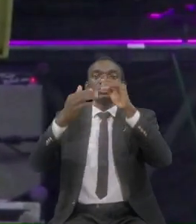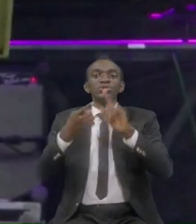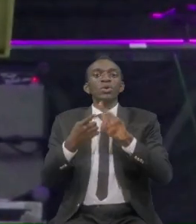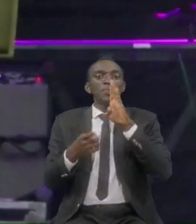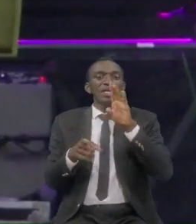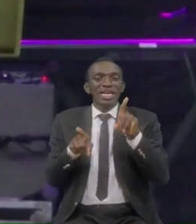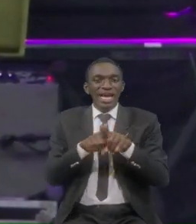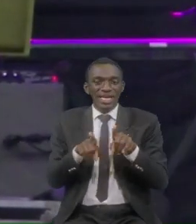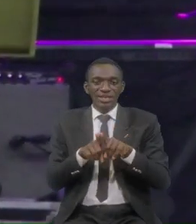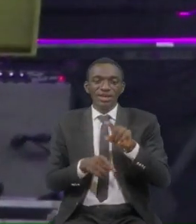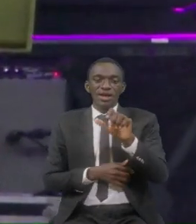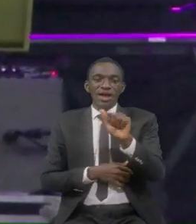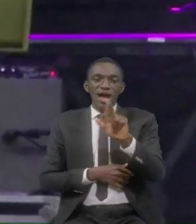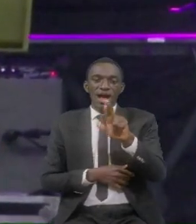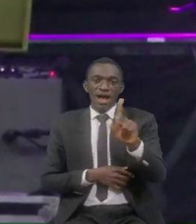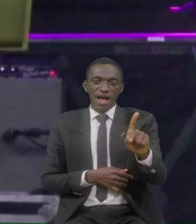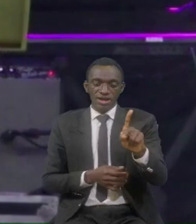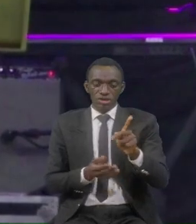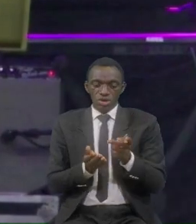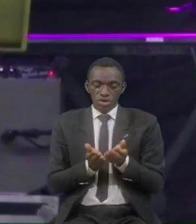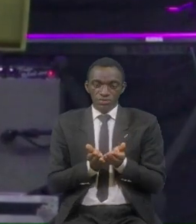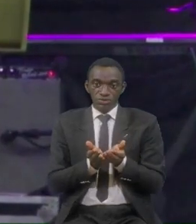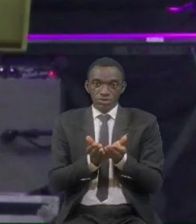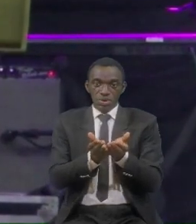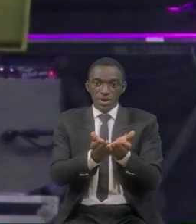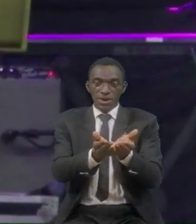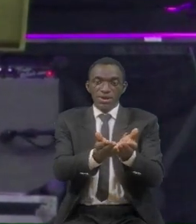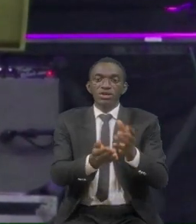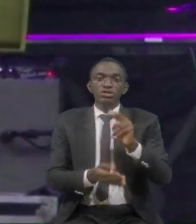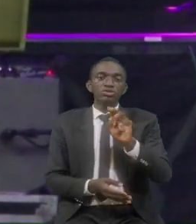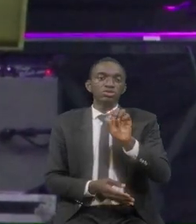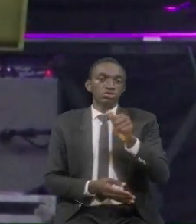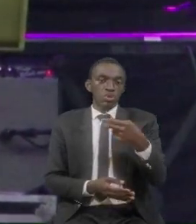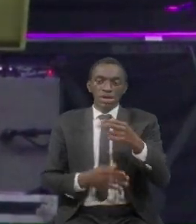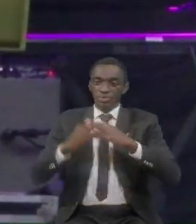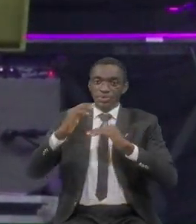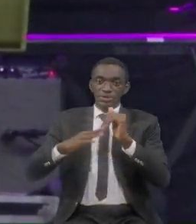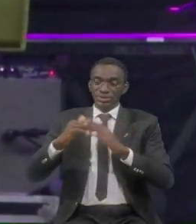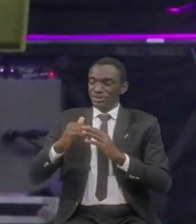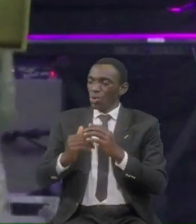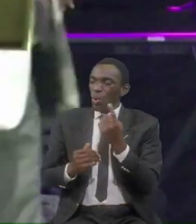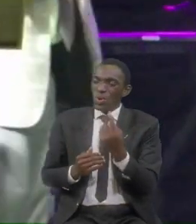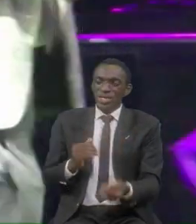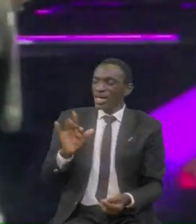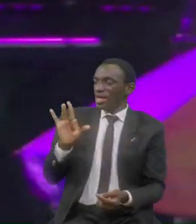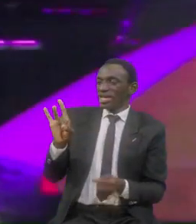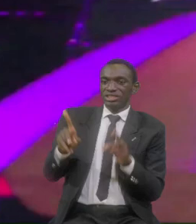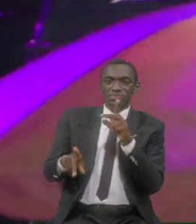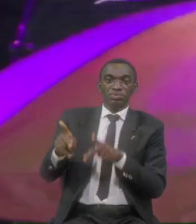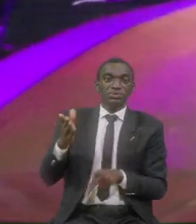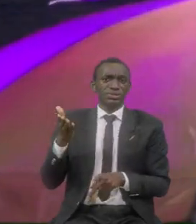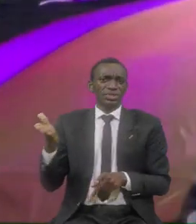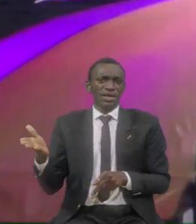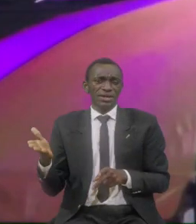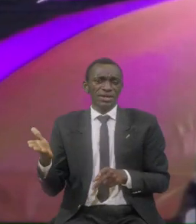Only eight people. Dili gusto ang Dios nga ang langit masusama sa arka ni Noah nga walong He wanted people from every nation. Gusto